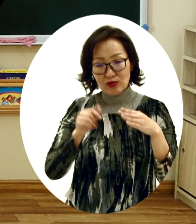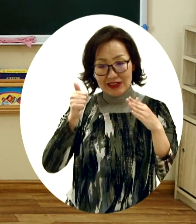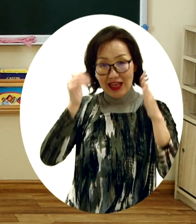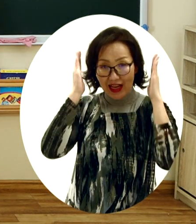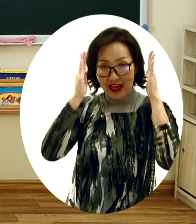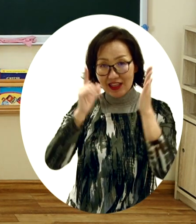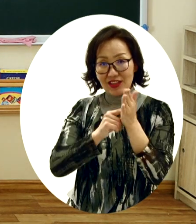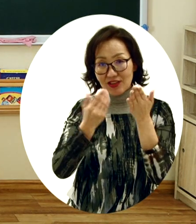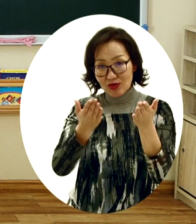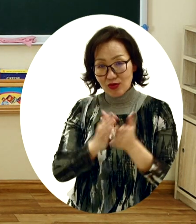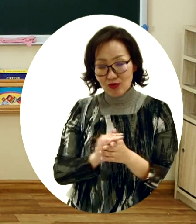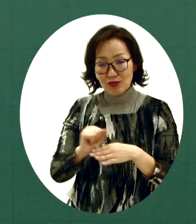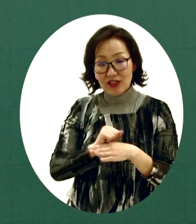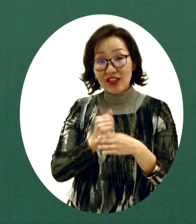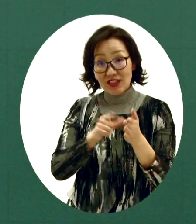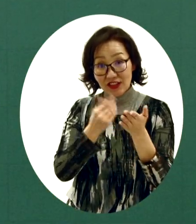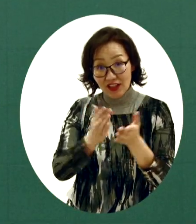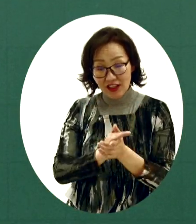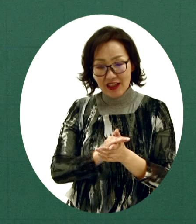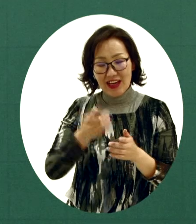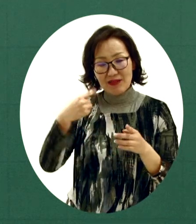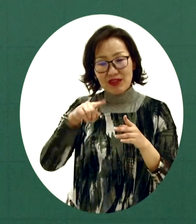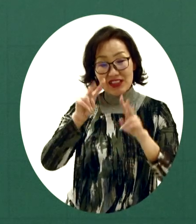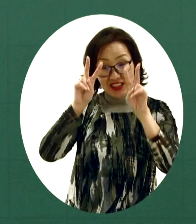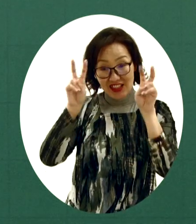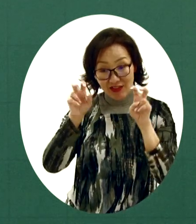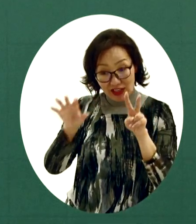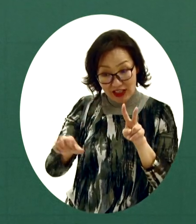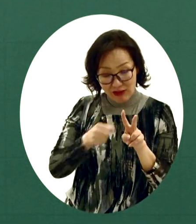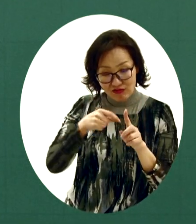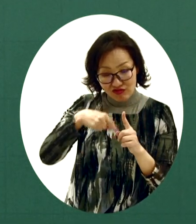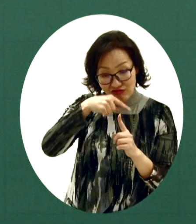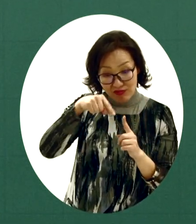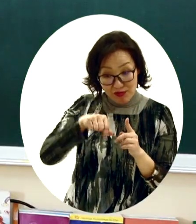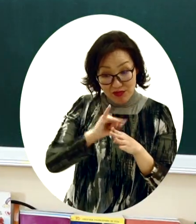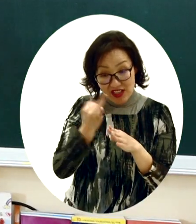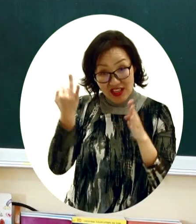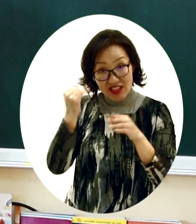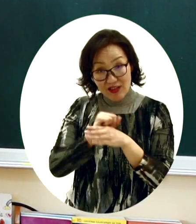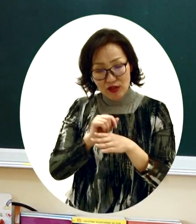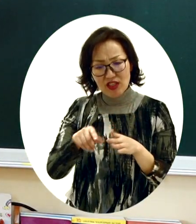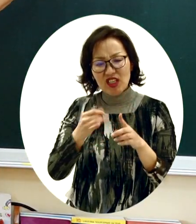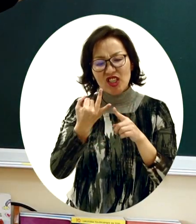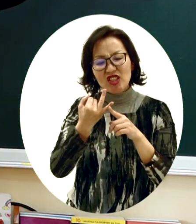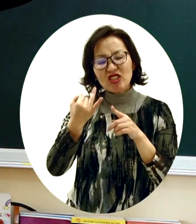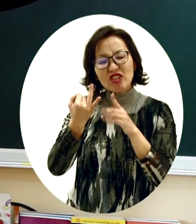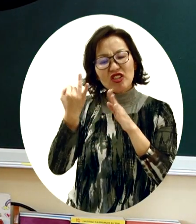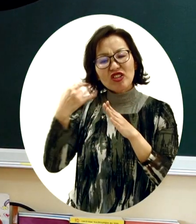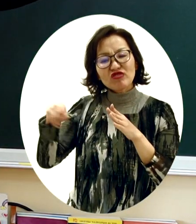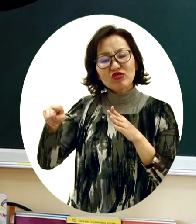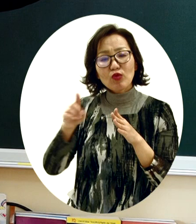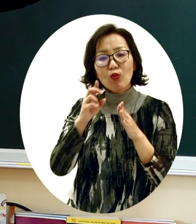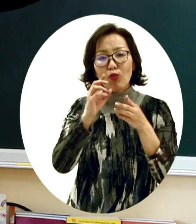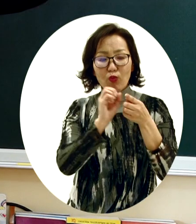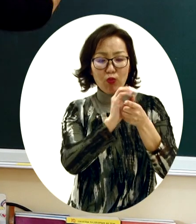зүйлүүдийг анхаарч бэлтгэх юм байна. За, хамгийн эхлээд тухайн сэдвээр илтгэл бичгэж байгаа бол илтгэлийнхаа бүтцийг гаргана. Өөрөөр